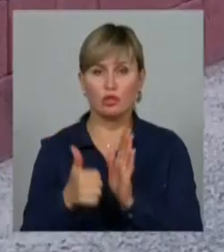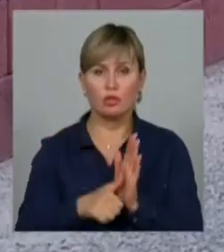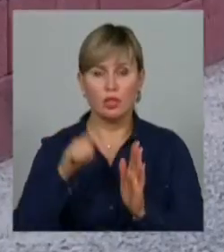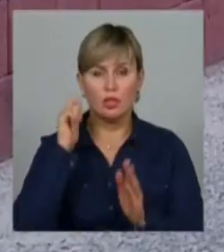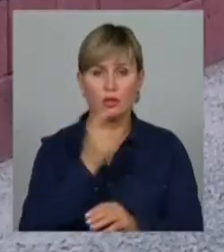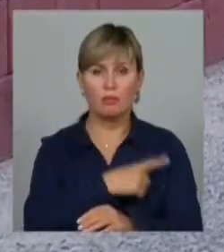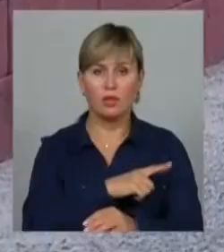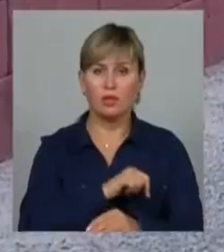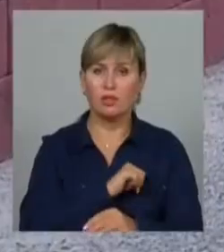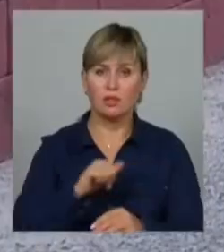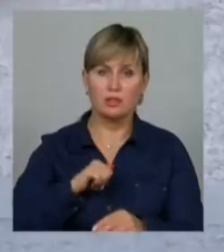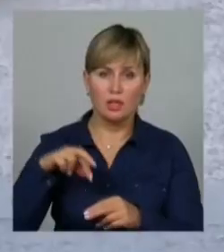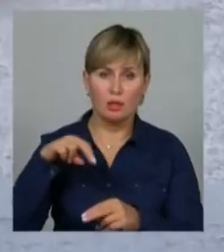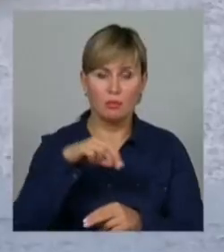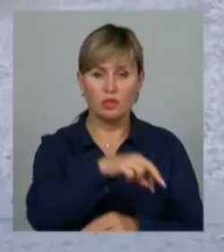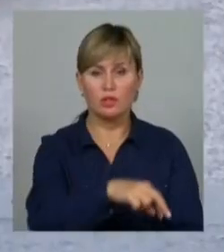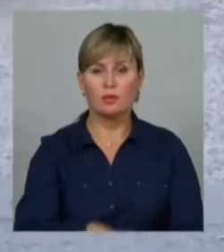ребята добрались самостоятельно.